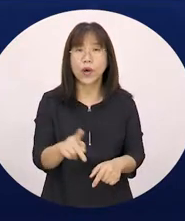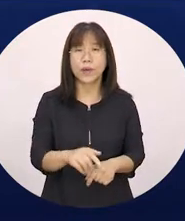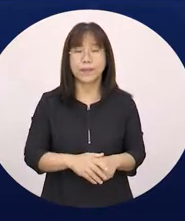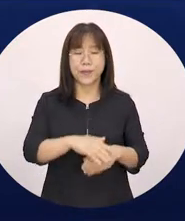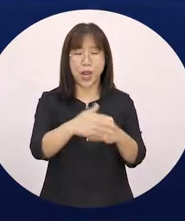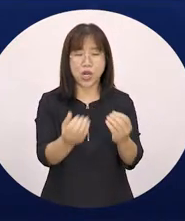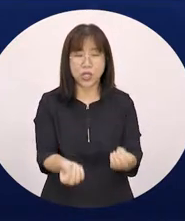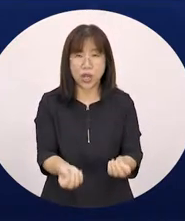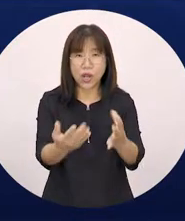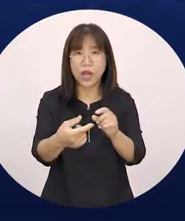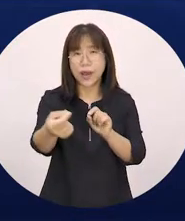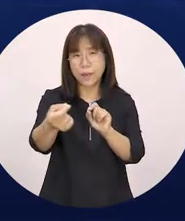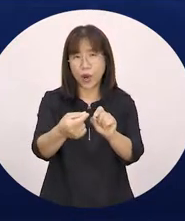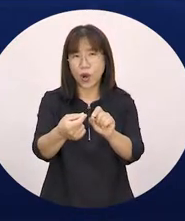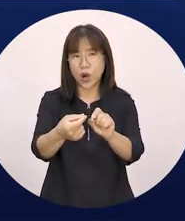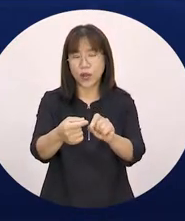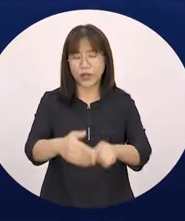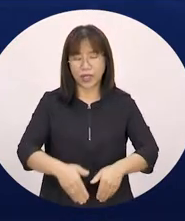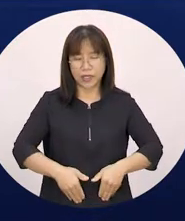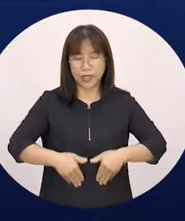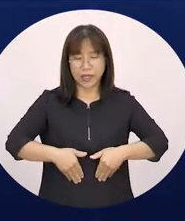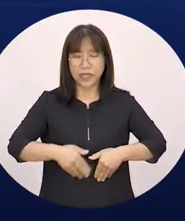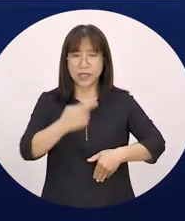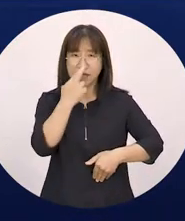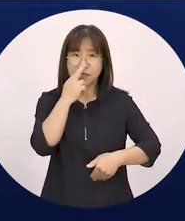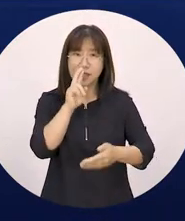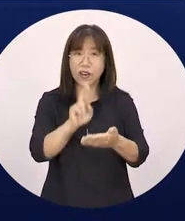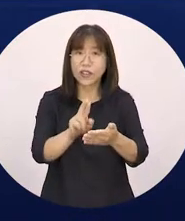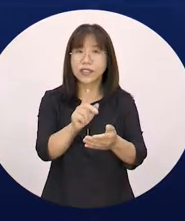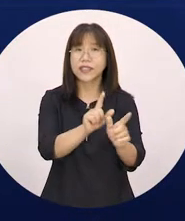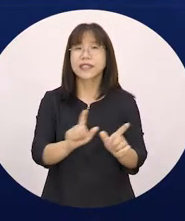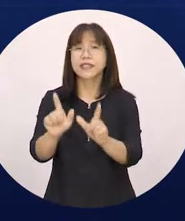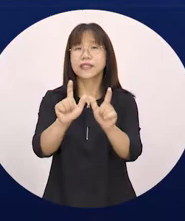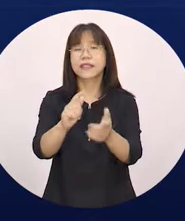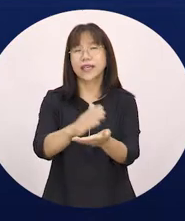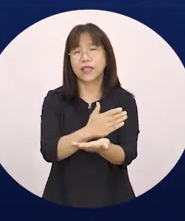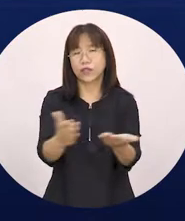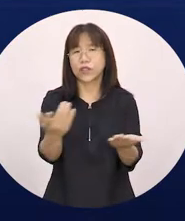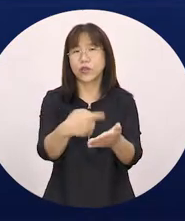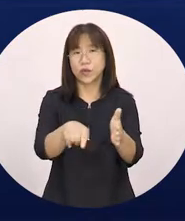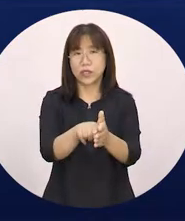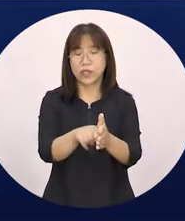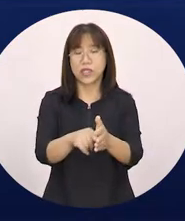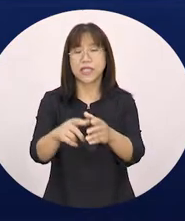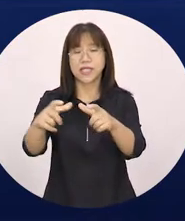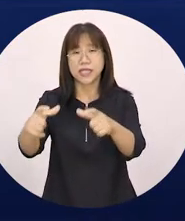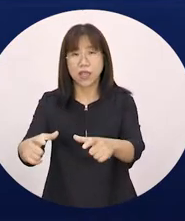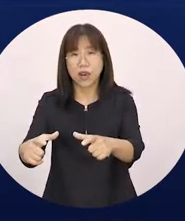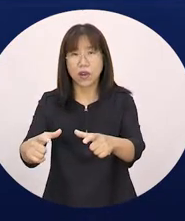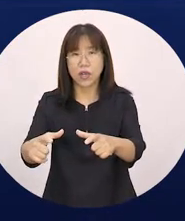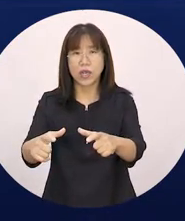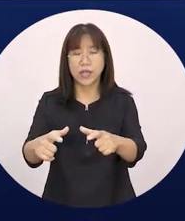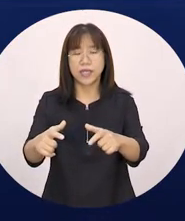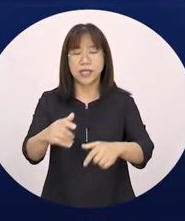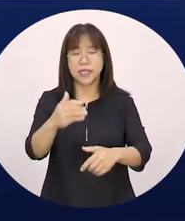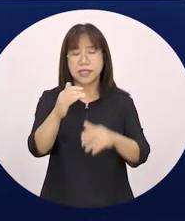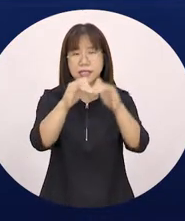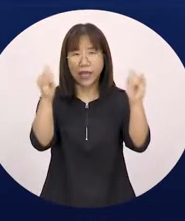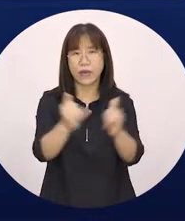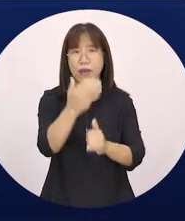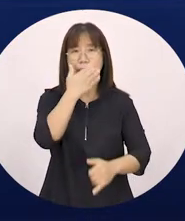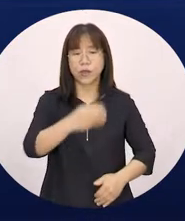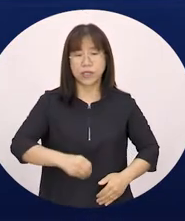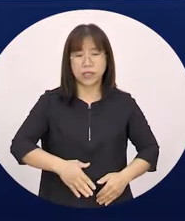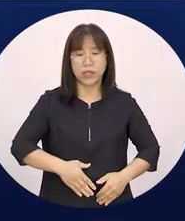강서구는 또한 명절을 앞두고 따뜻한 정을 나누기 위해 오는 17일까지 지역내 사회 복지시설의 성금과